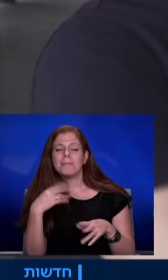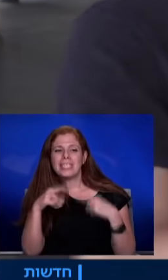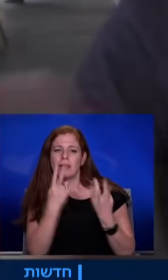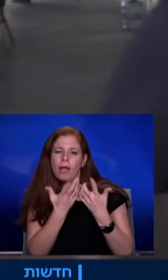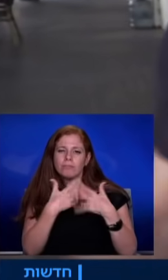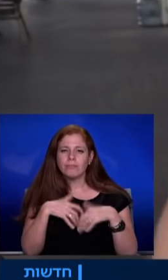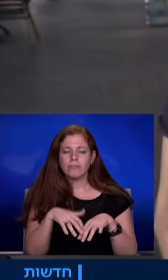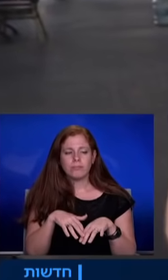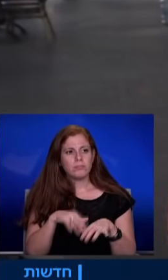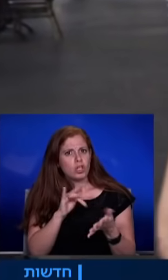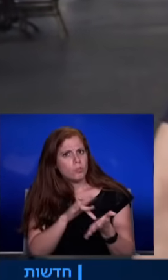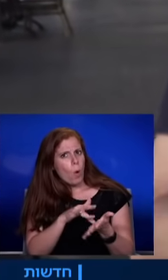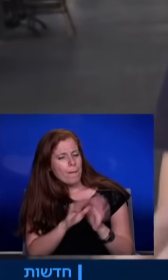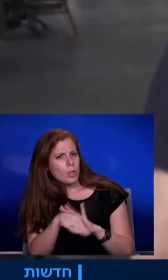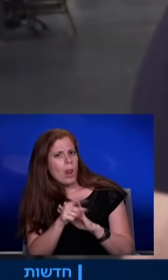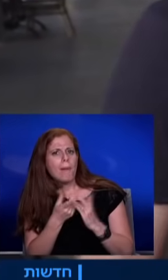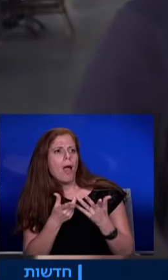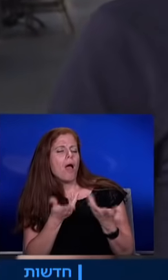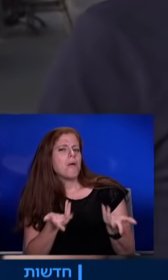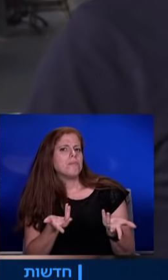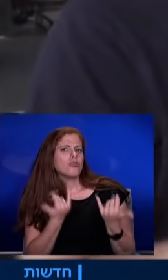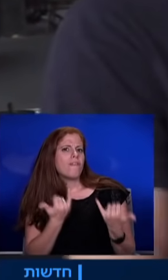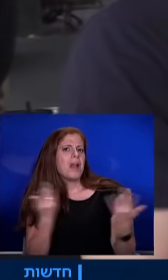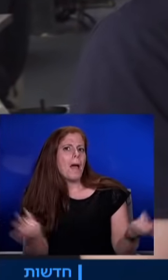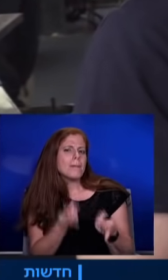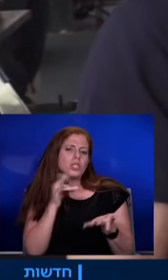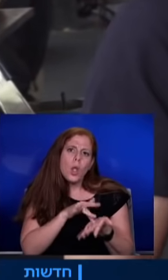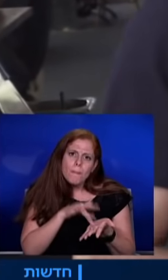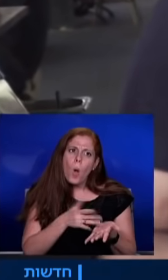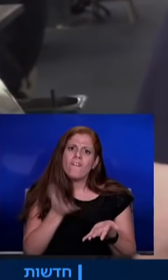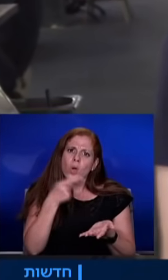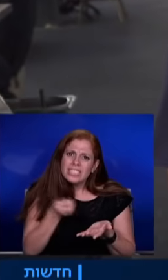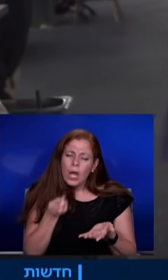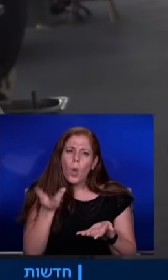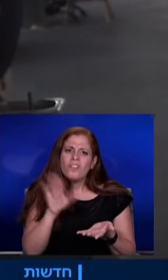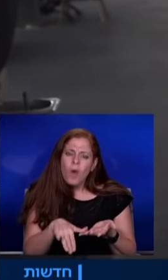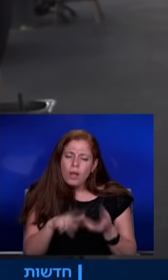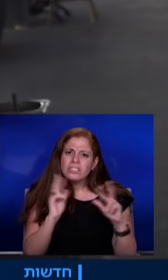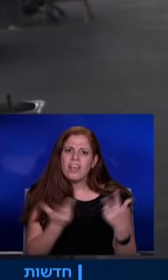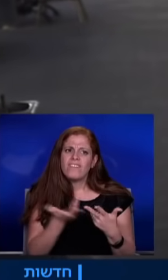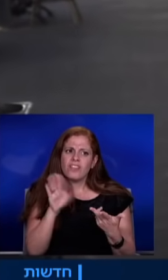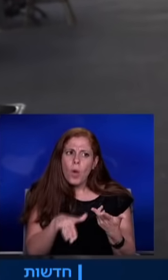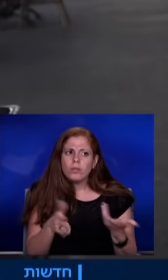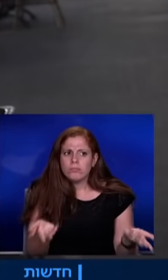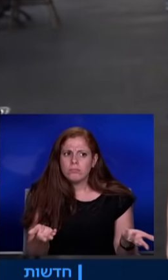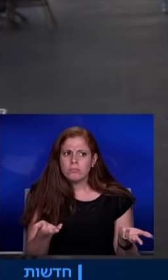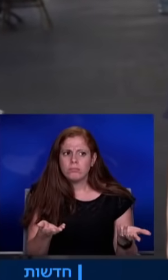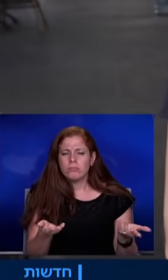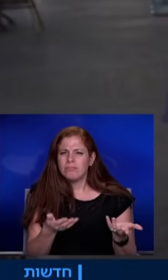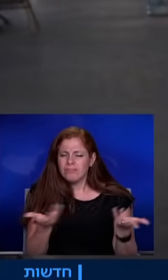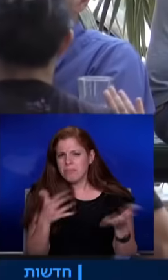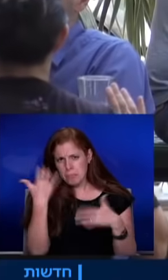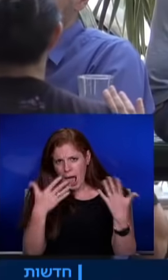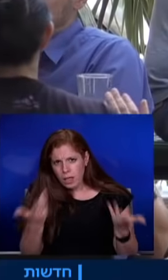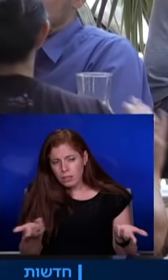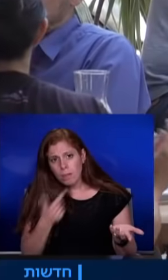למה עכשיו להתחיל להתפזר על העיר ולחפש עוד מקום ועוד שכירות ועוד צוות ועוד אופרציה שלמה?